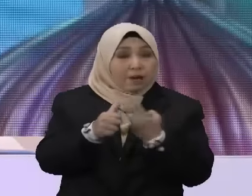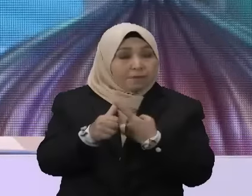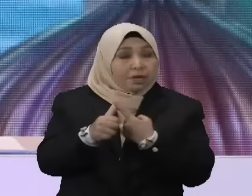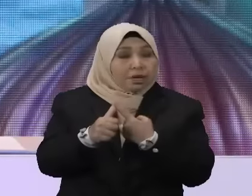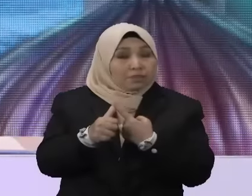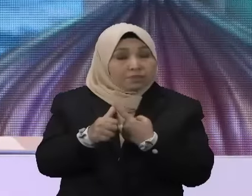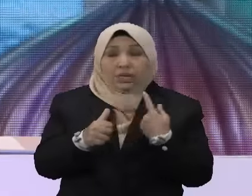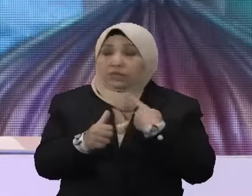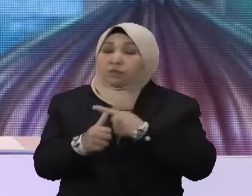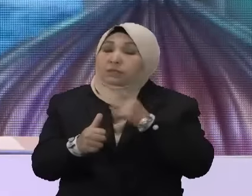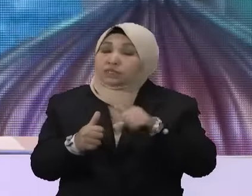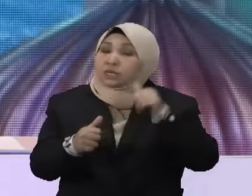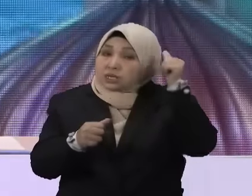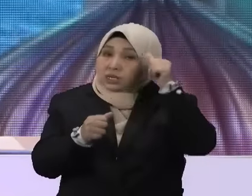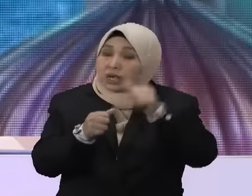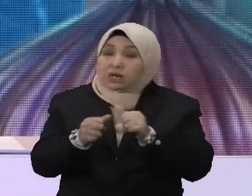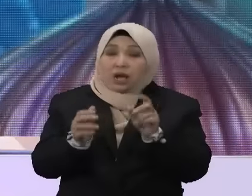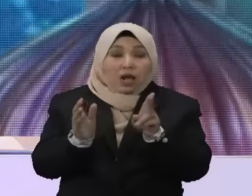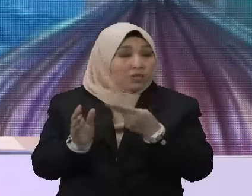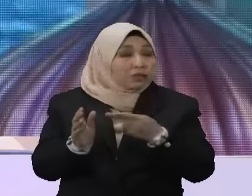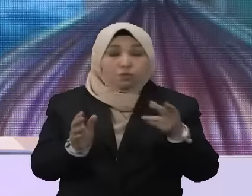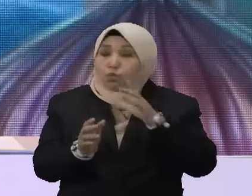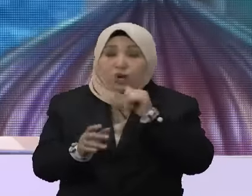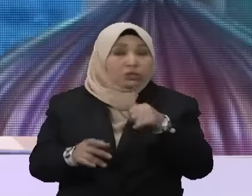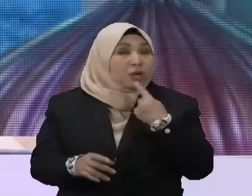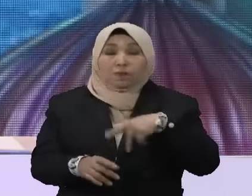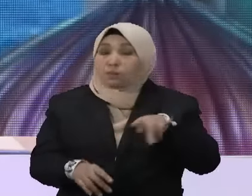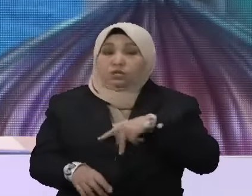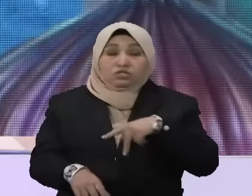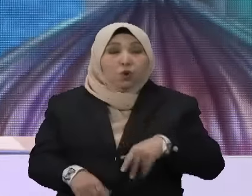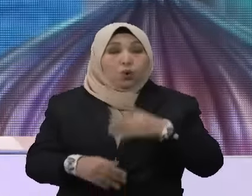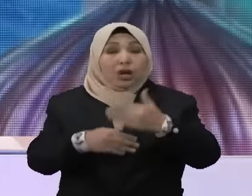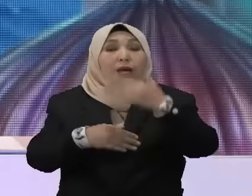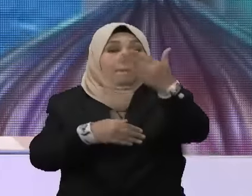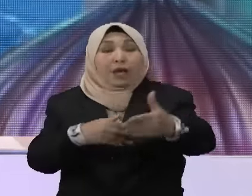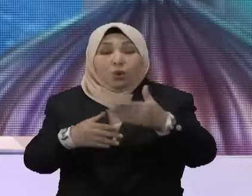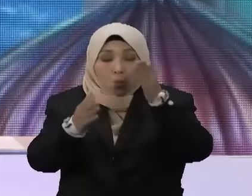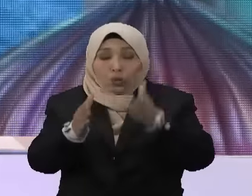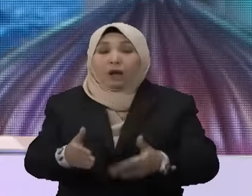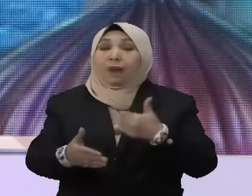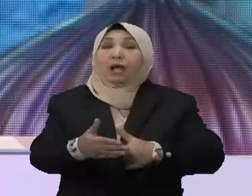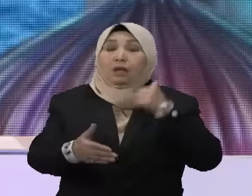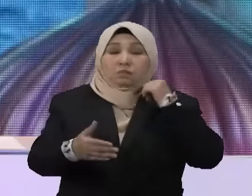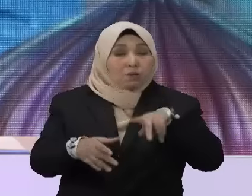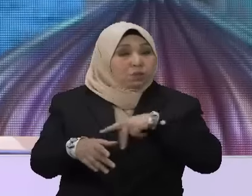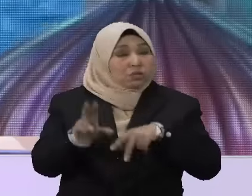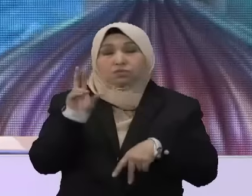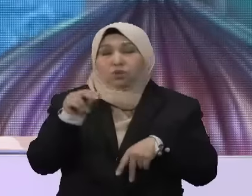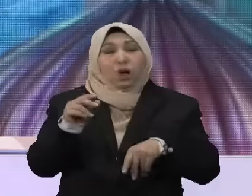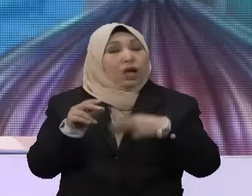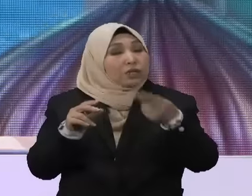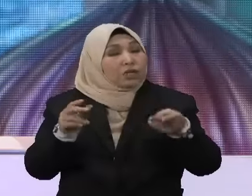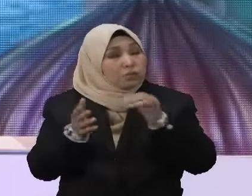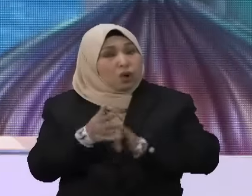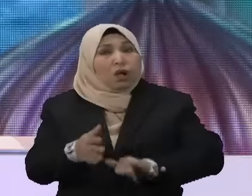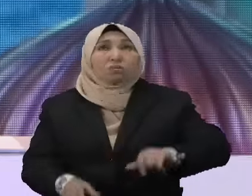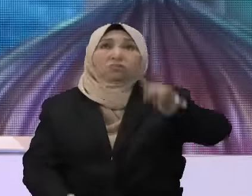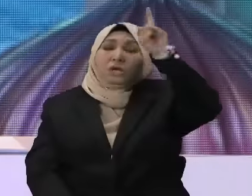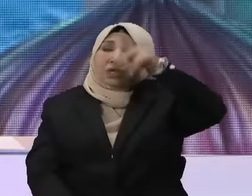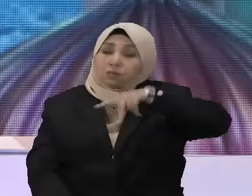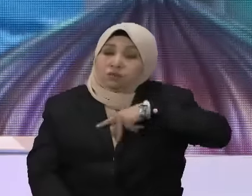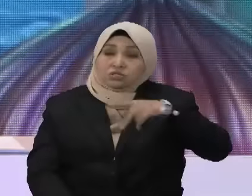kita kena ingat harta ni bukan milik sesiapa. Bukan milik orang depan, bukan milik orang belakang. Harta tu milik Allah. Jadi